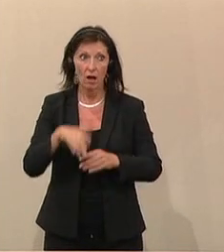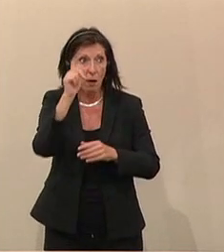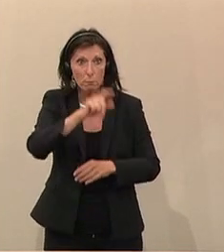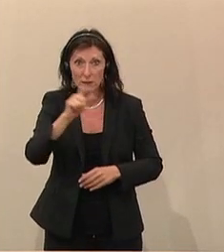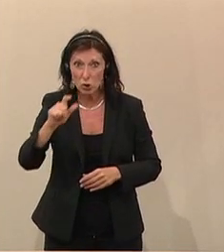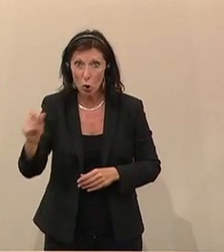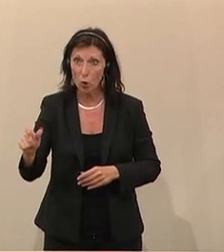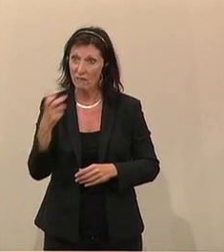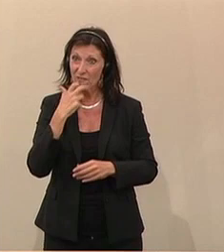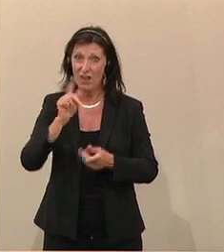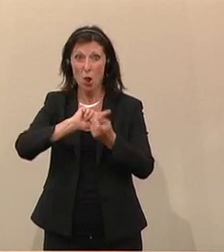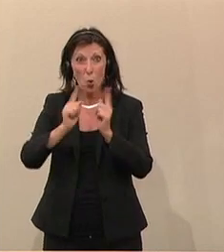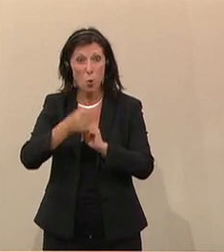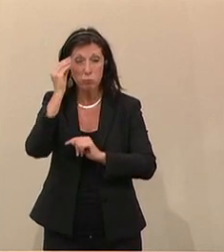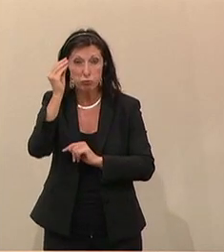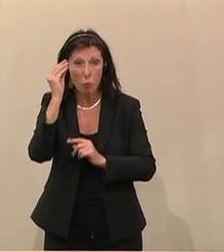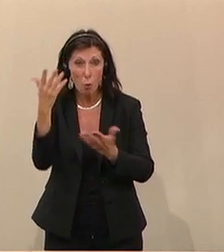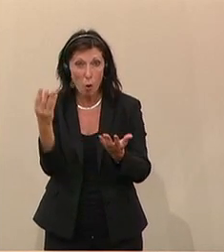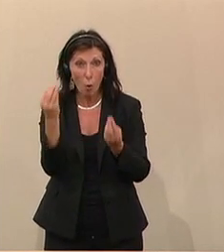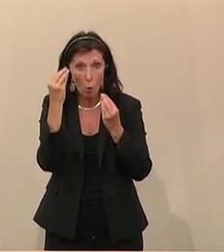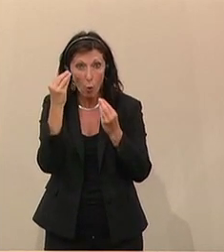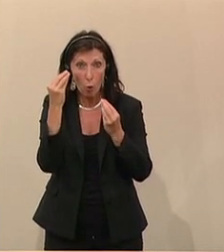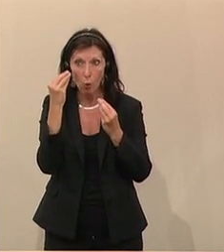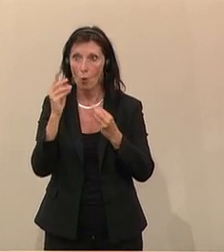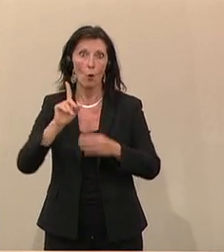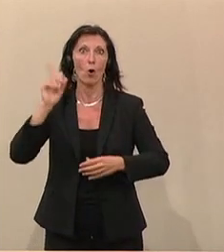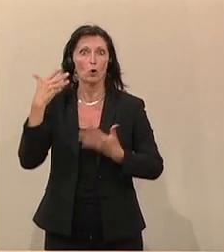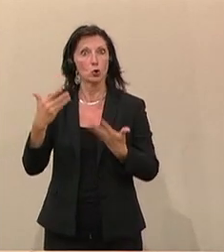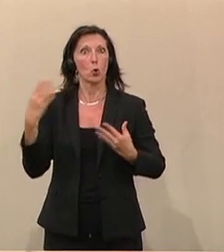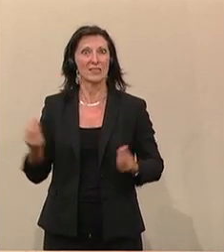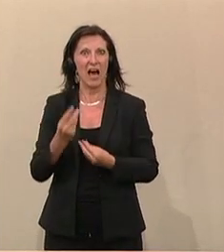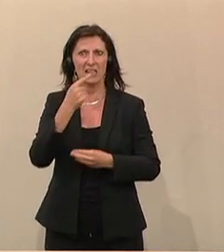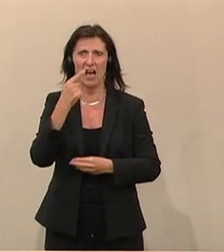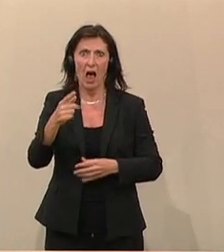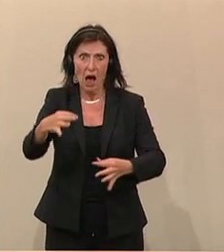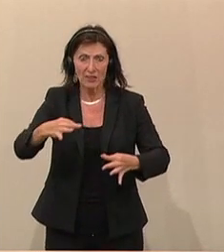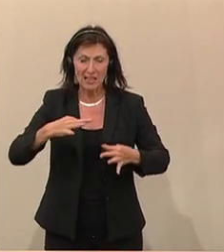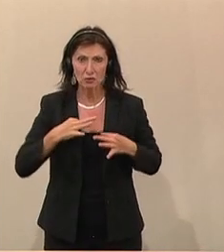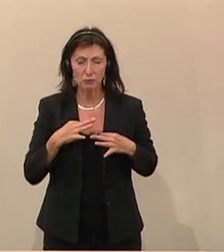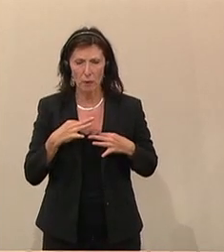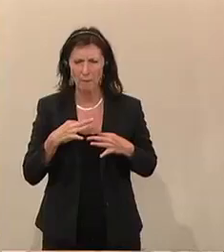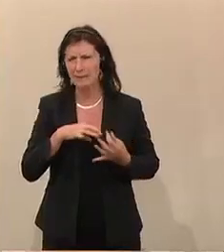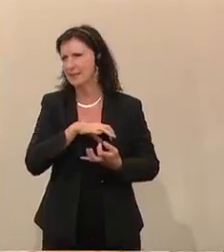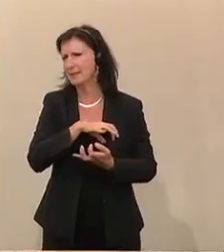mitgeteilt und das ist für mich ein skandal ein skandal ersten ranges